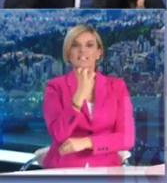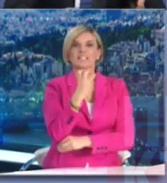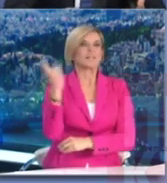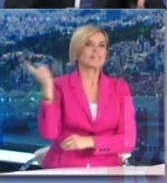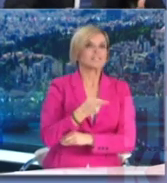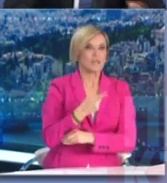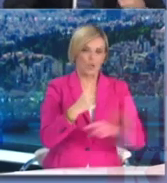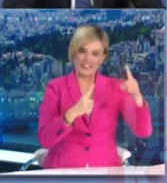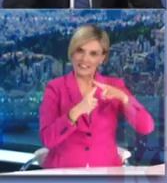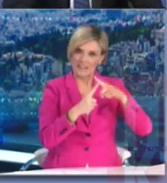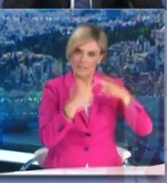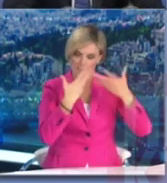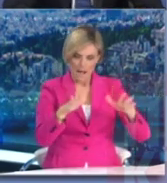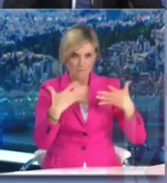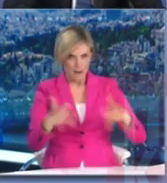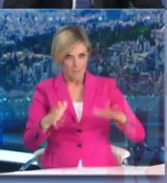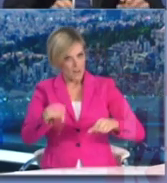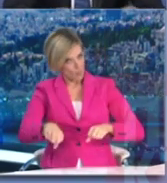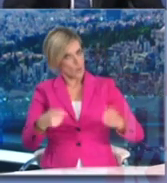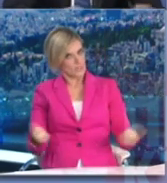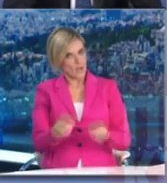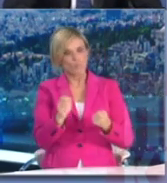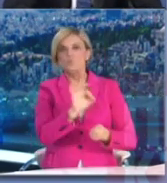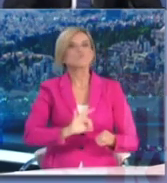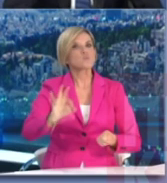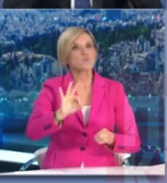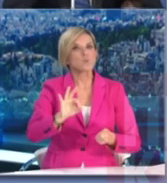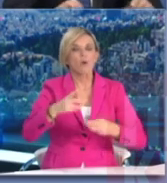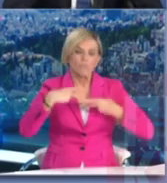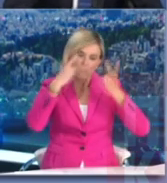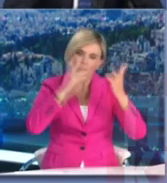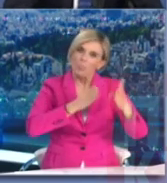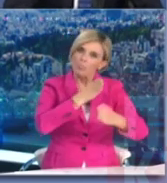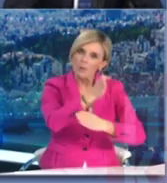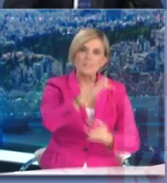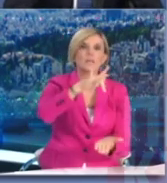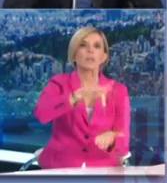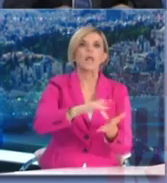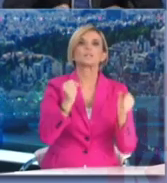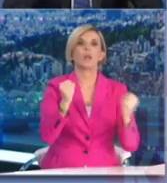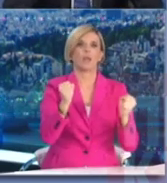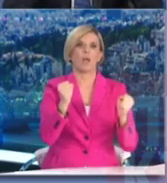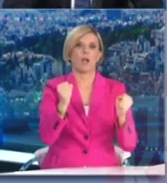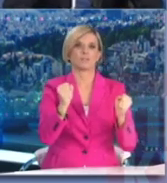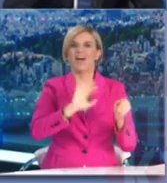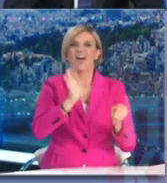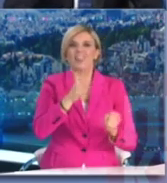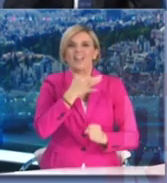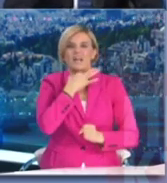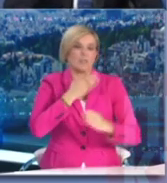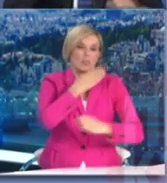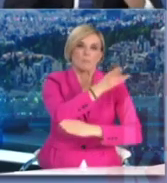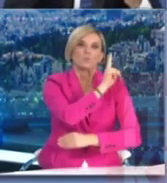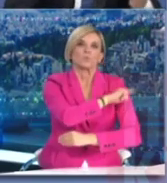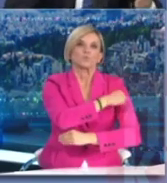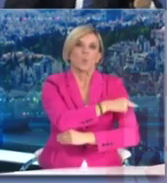πλέον για COVID στη χώρα γίνεται στα κέντρα υγείας και στην πρωτομάχη φροντίδα υγείας αποσυμφορίζοντας τα ΤΕΠ των